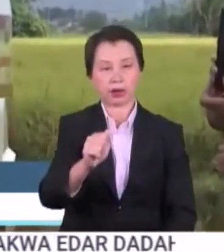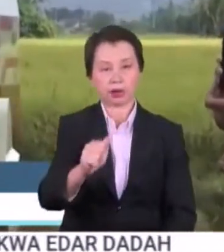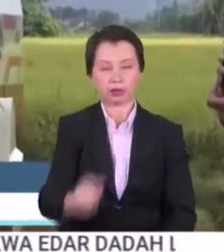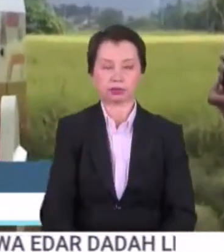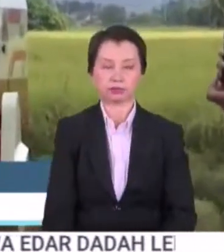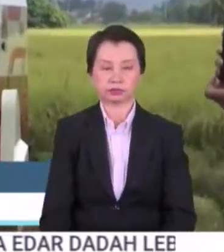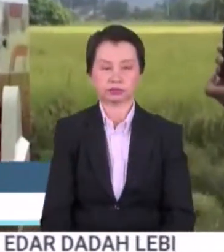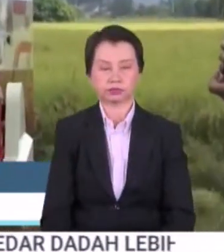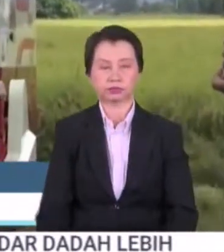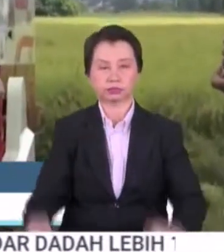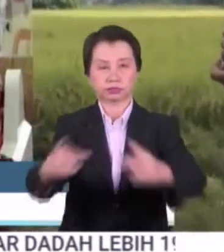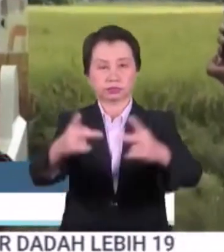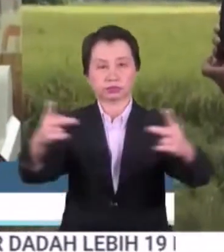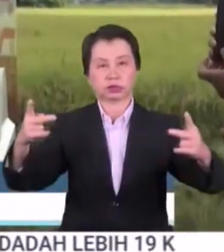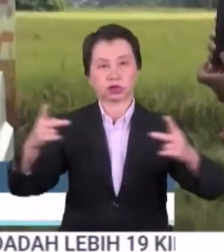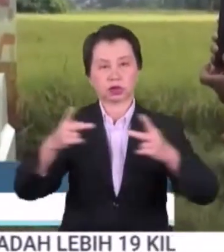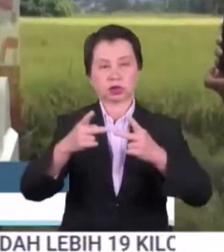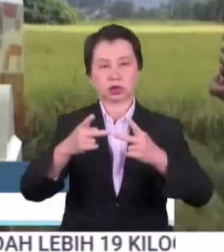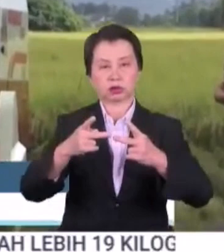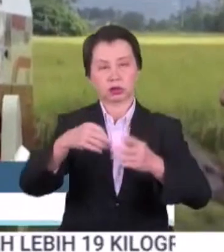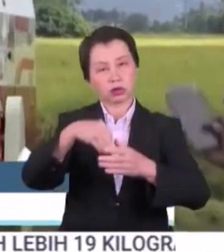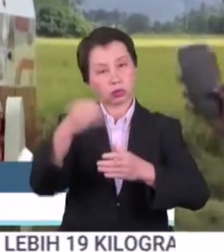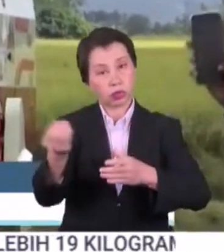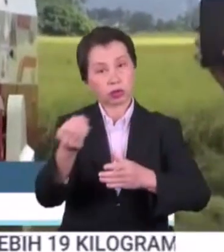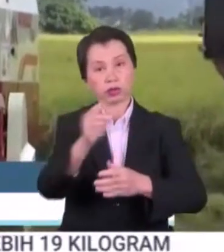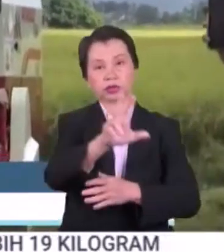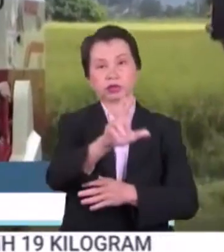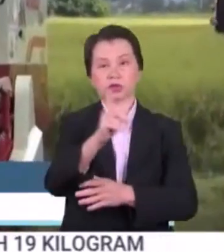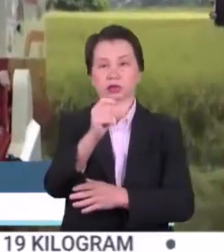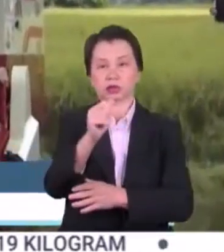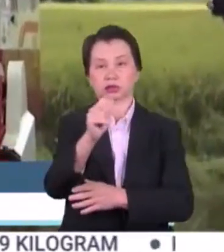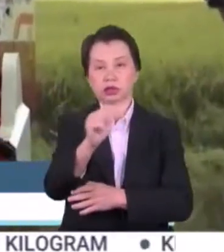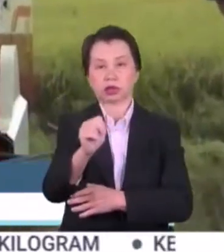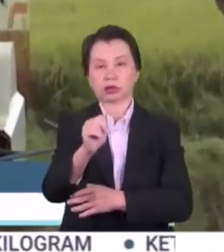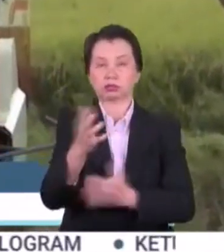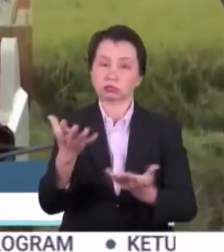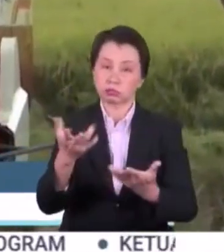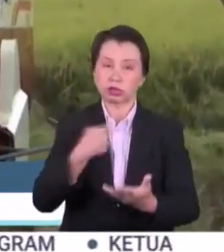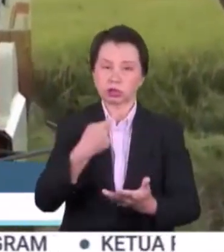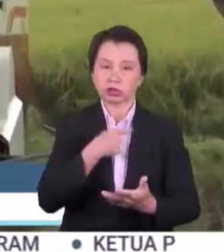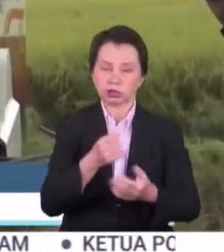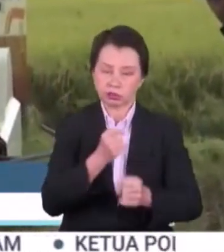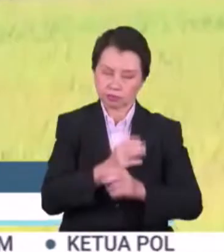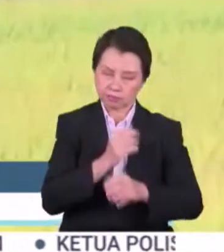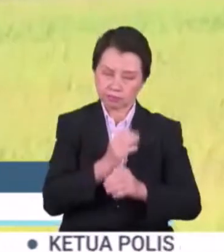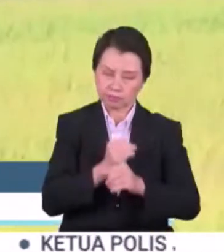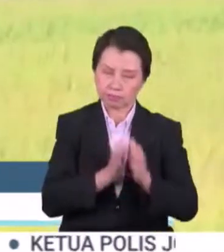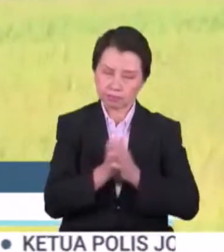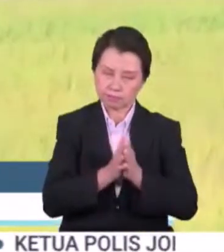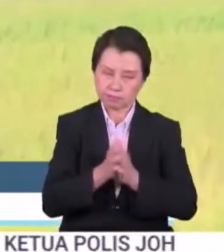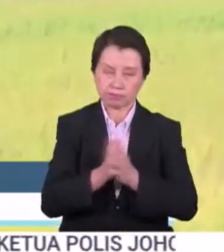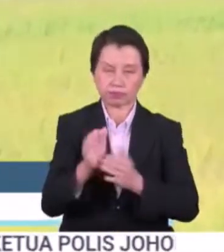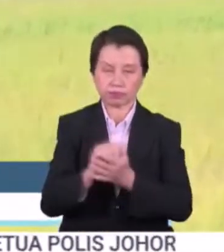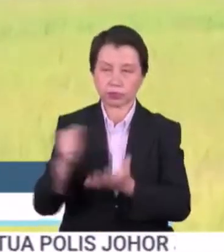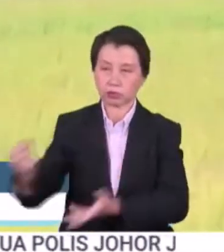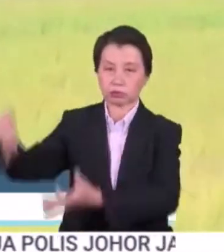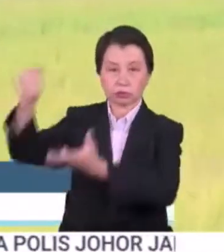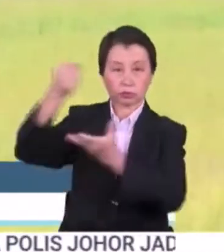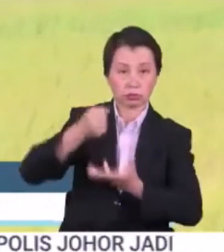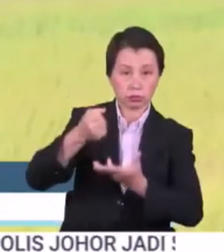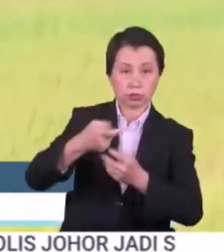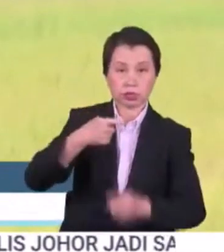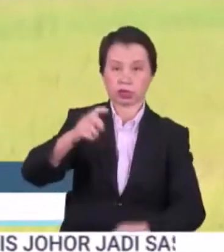Panjang. Kawasan yang hasil 3 tan. Jadi kita usahakan dengan peruntukan